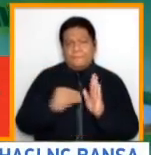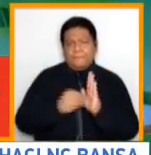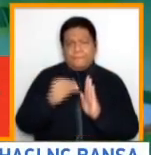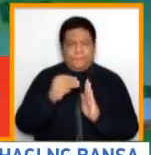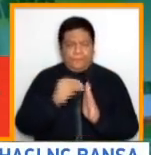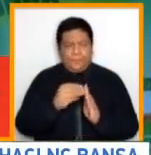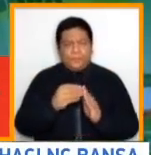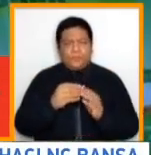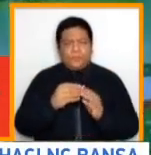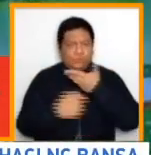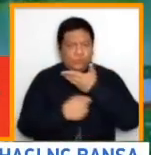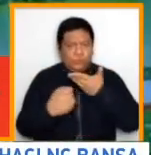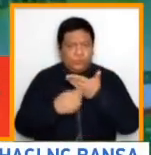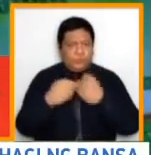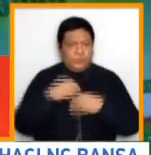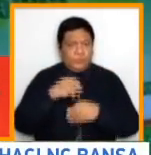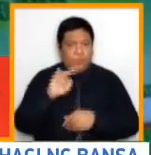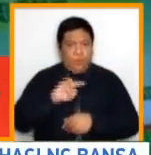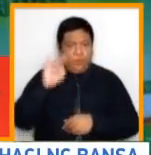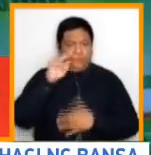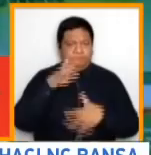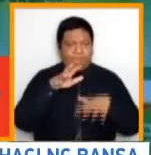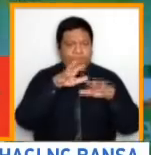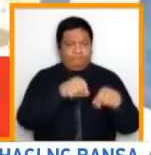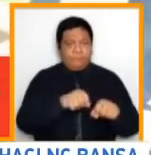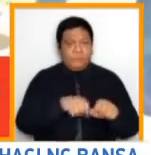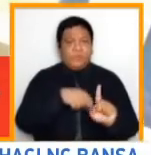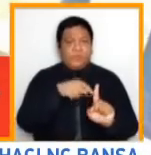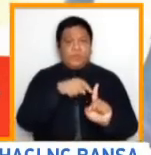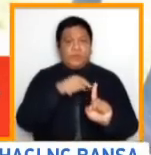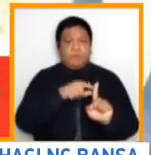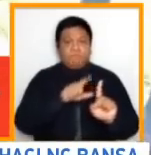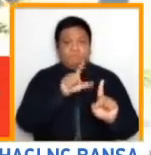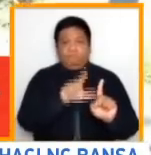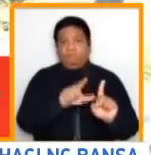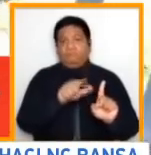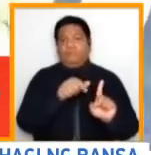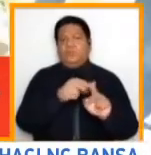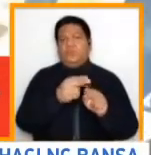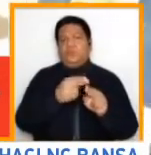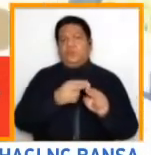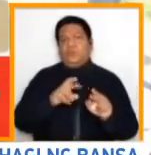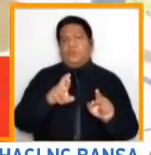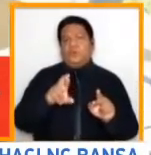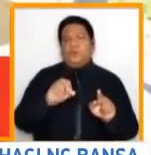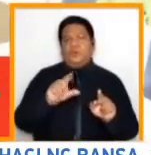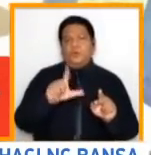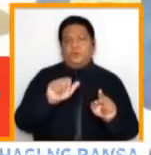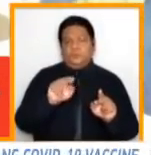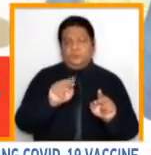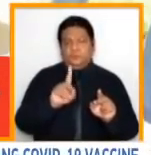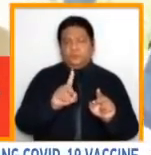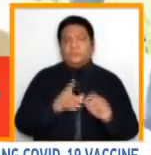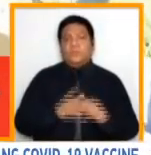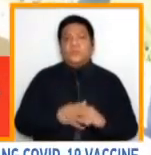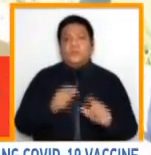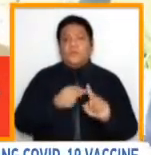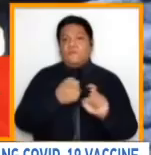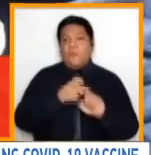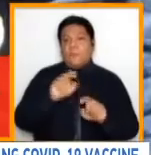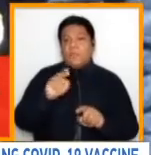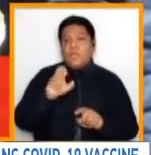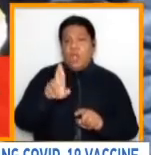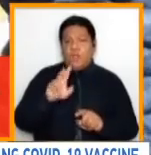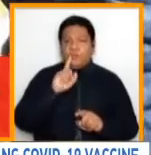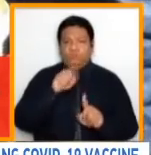Norte. Naaresto ang suspect na si Ronald Melchor. Ayon sa mga pulis, galing pa ng NCR ang suspect at dumaraya ng iba't ibang rehiyon